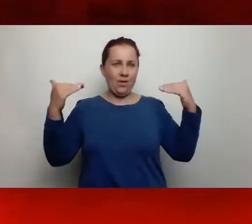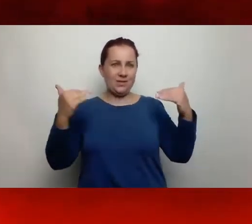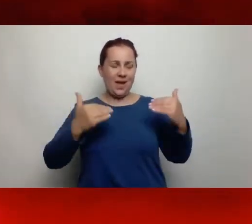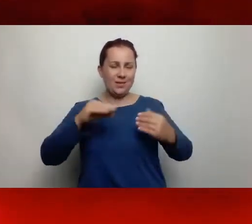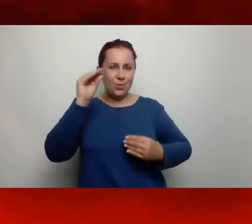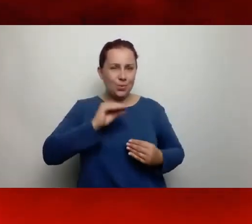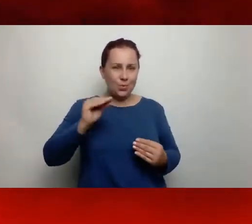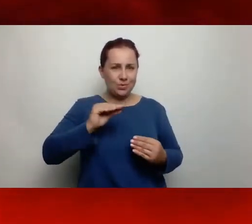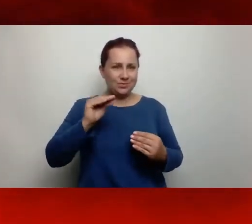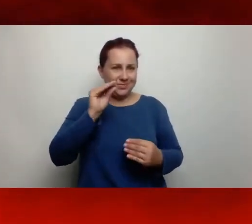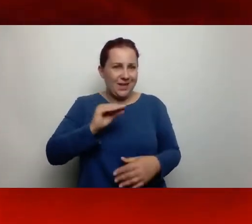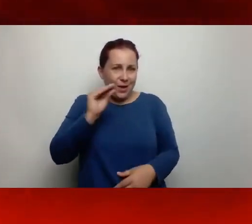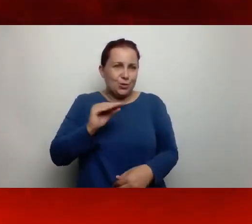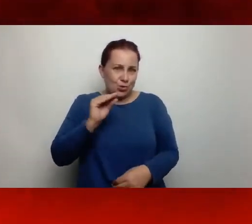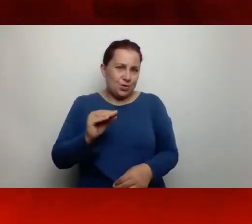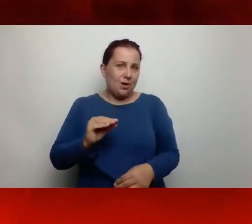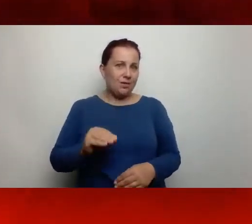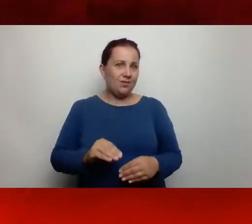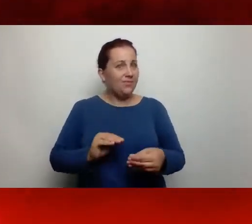jednocześnie